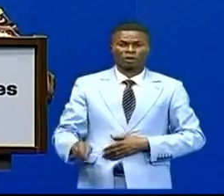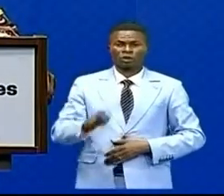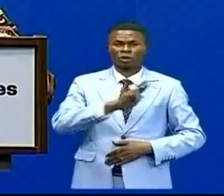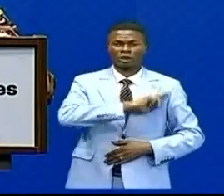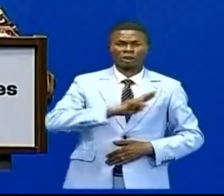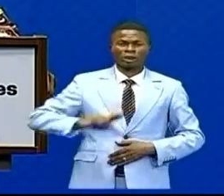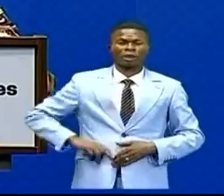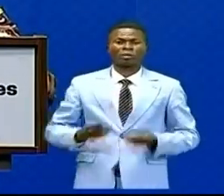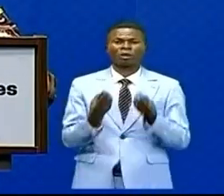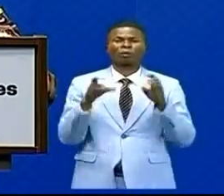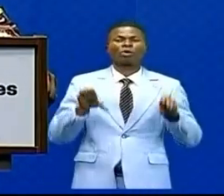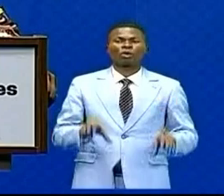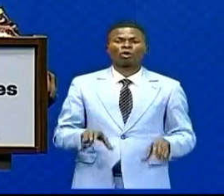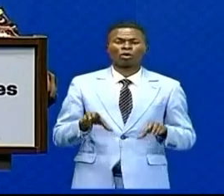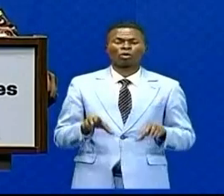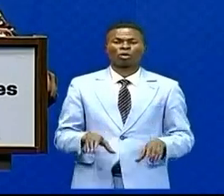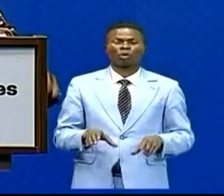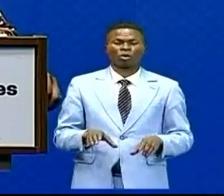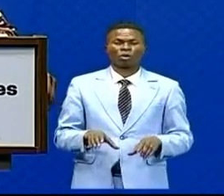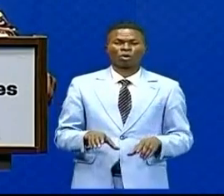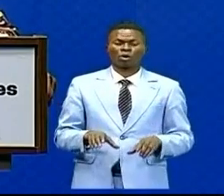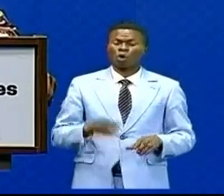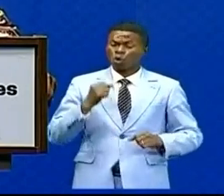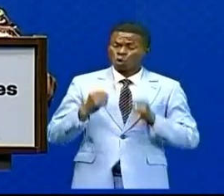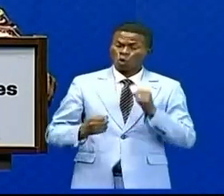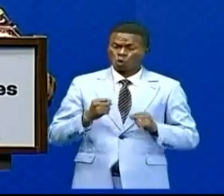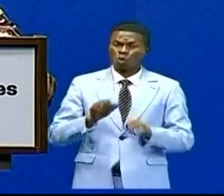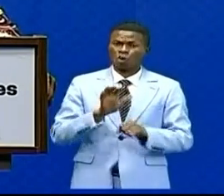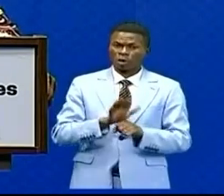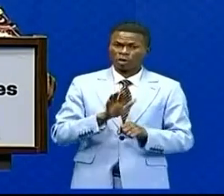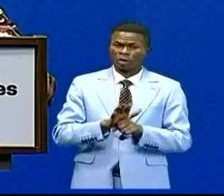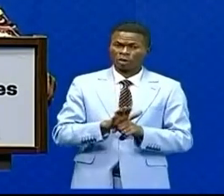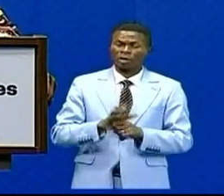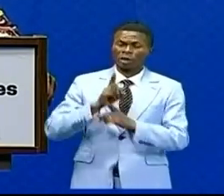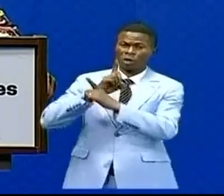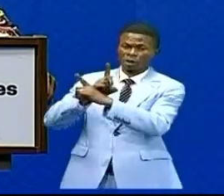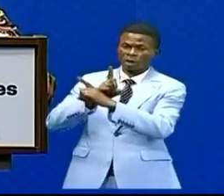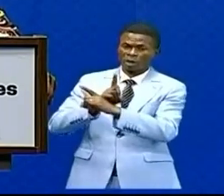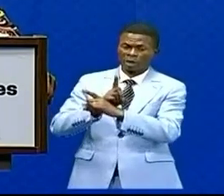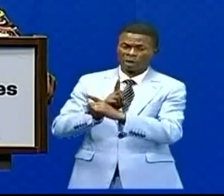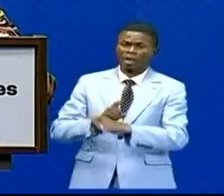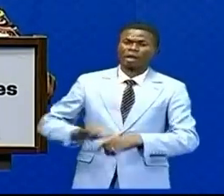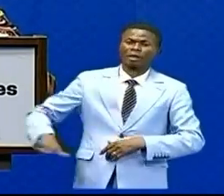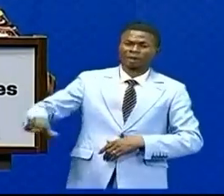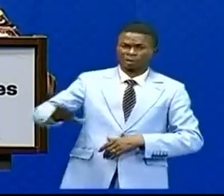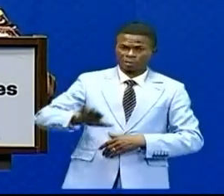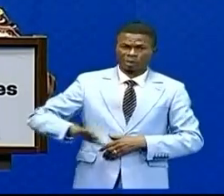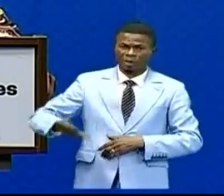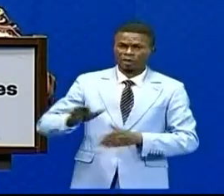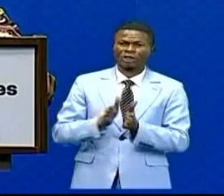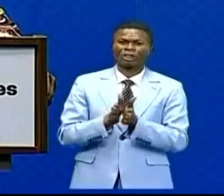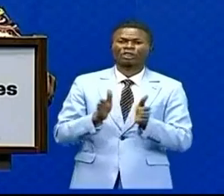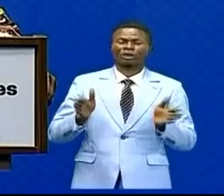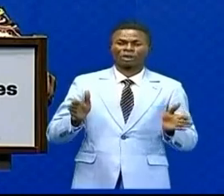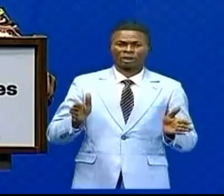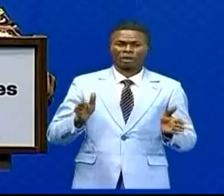République démocratique du Congo restent mobilisées pour la défense du territoire national.